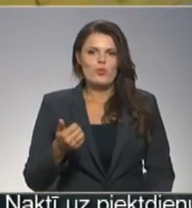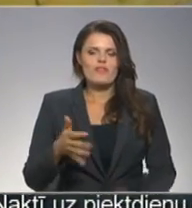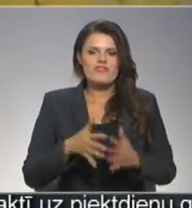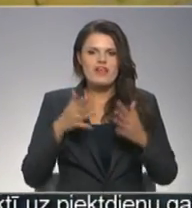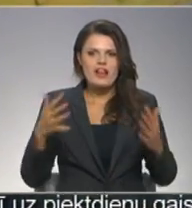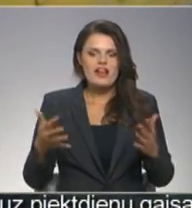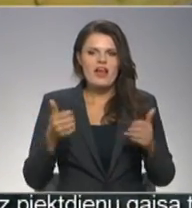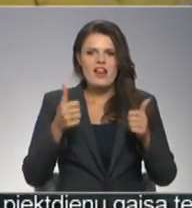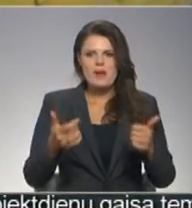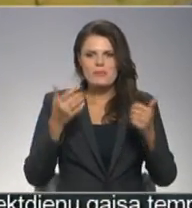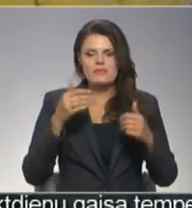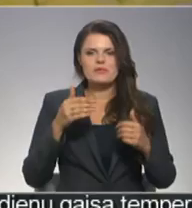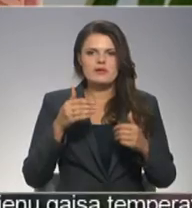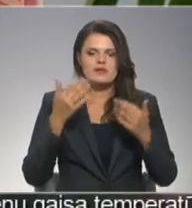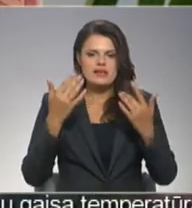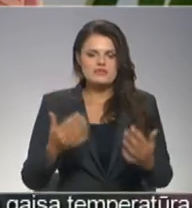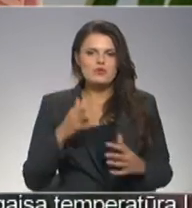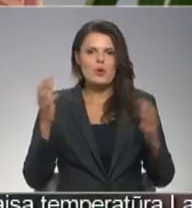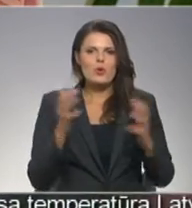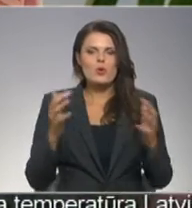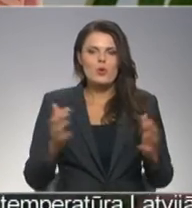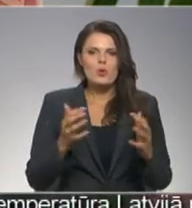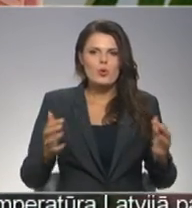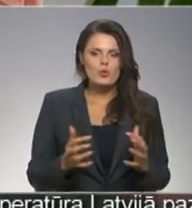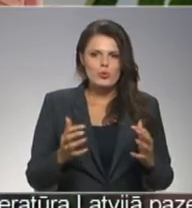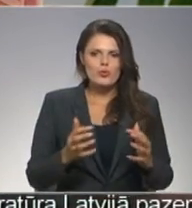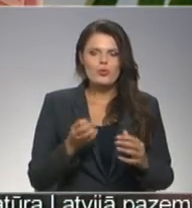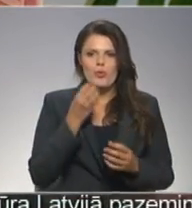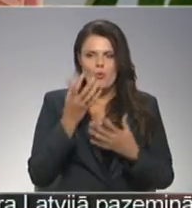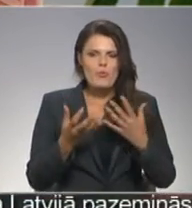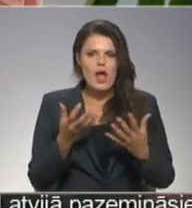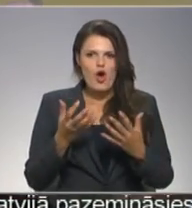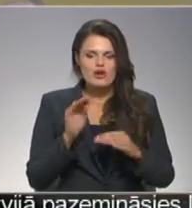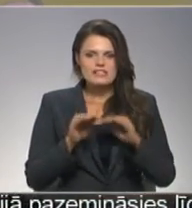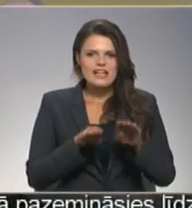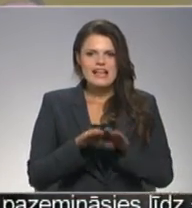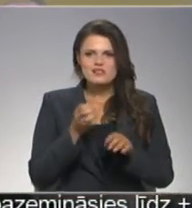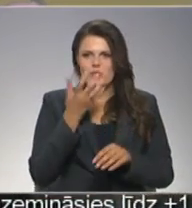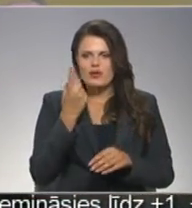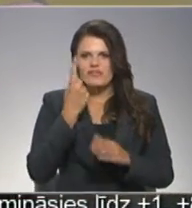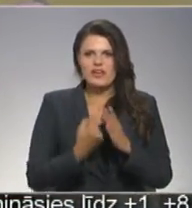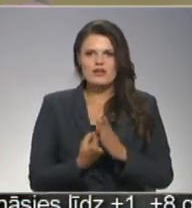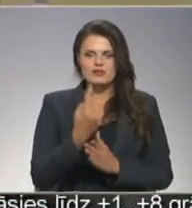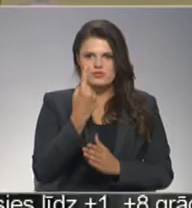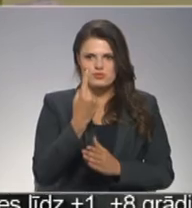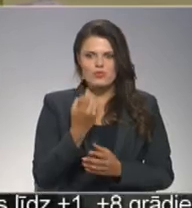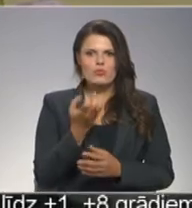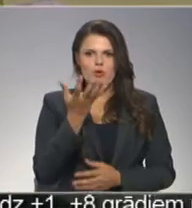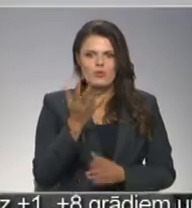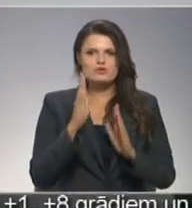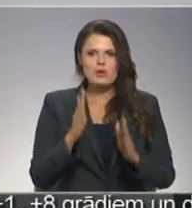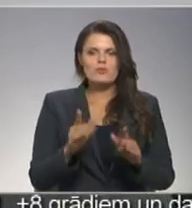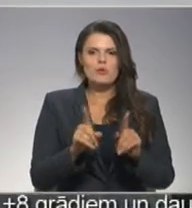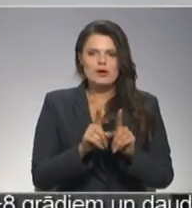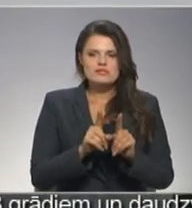liela izcils sasnieguma krūma peonijas selekcijā, kur, piemēram, līdzīgi tā kā rozē uz vienstumra augstumra rozes, būs tā